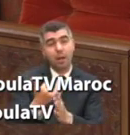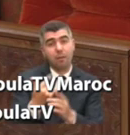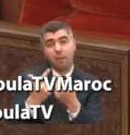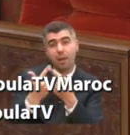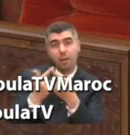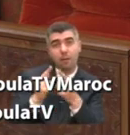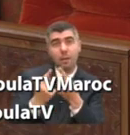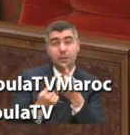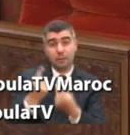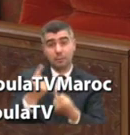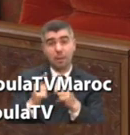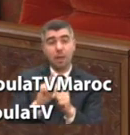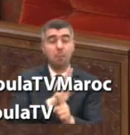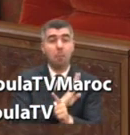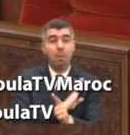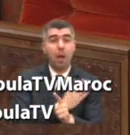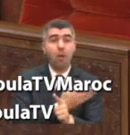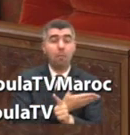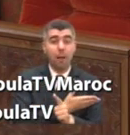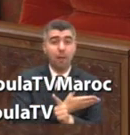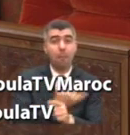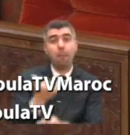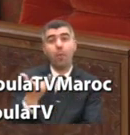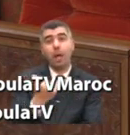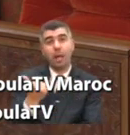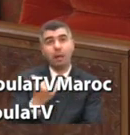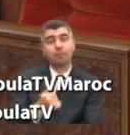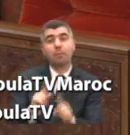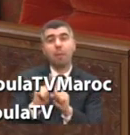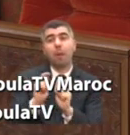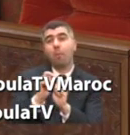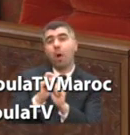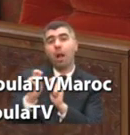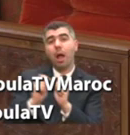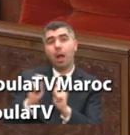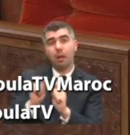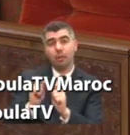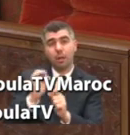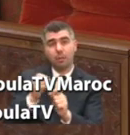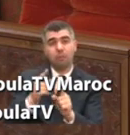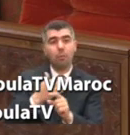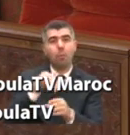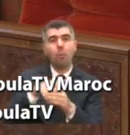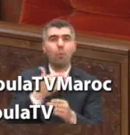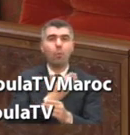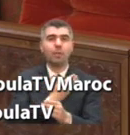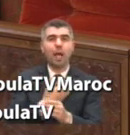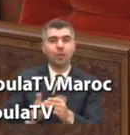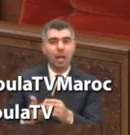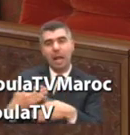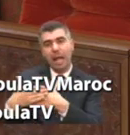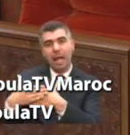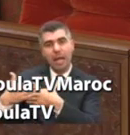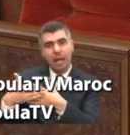بالنسبة للآباء والأمهات، بدينا نناقشوا على مستوى المجلس المستشارين، نتمناو في القريب إن شاء